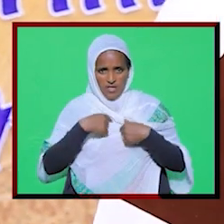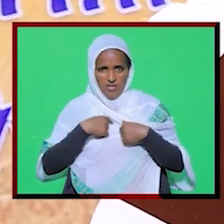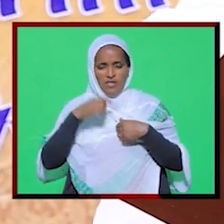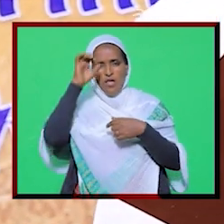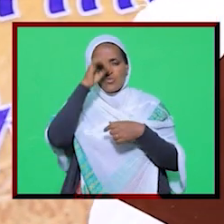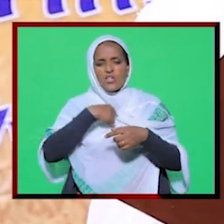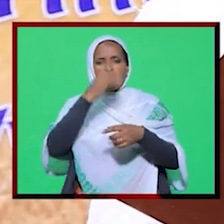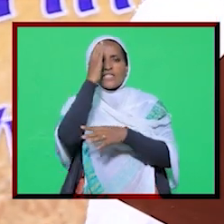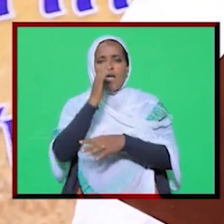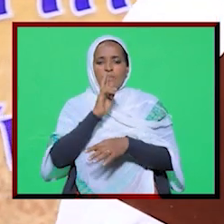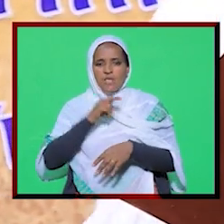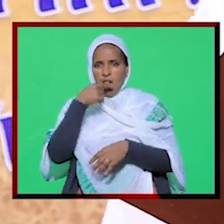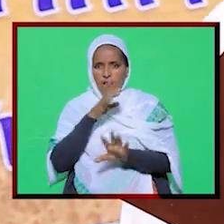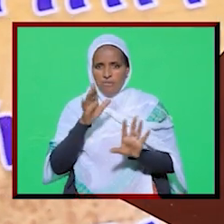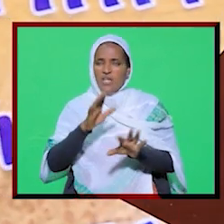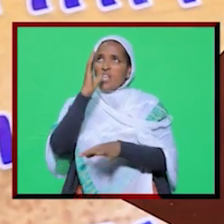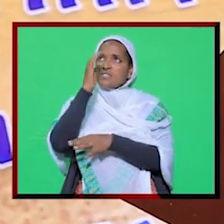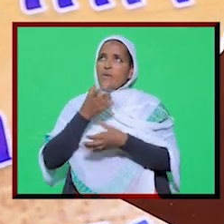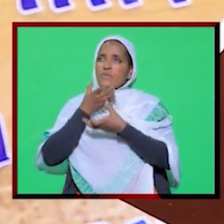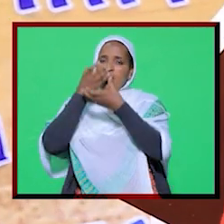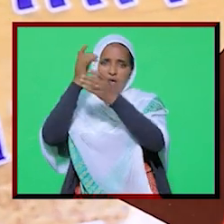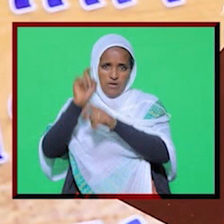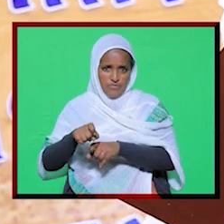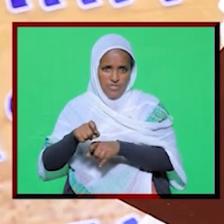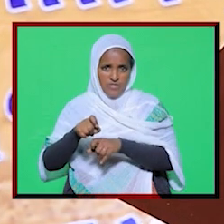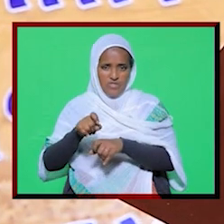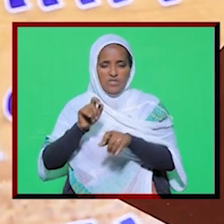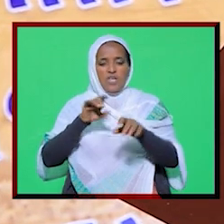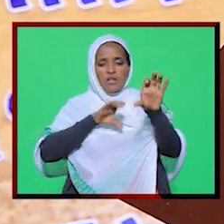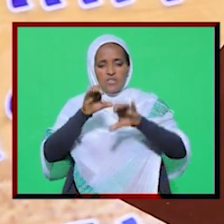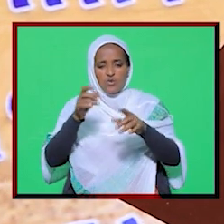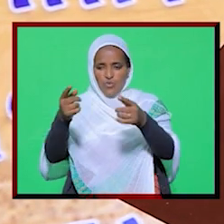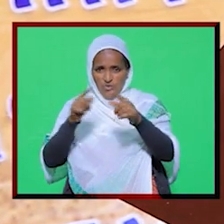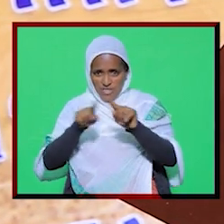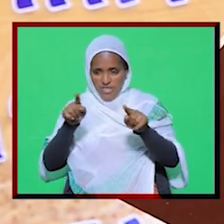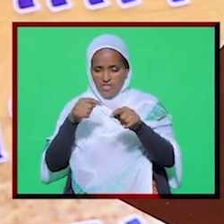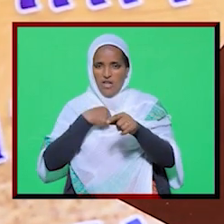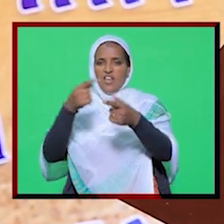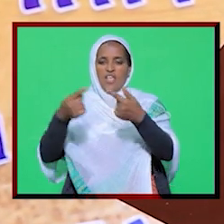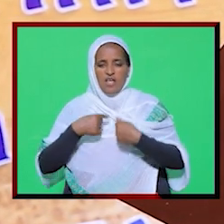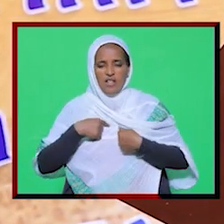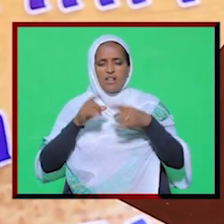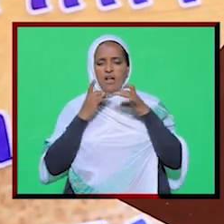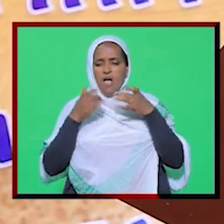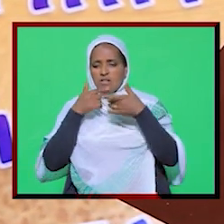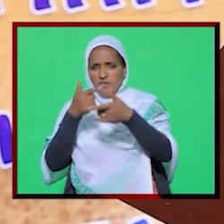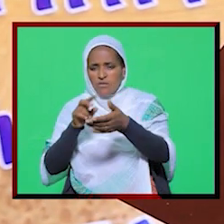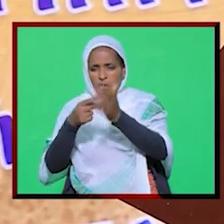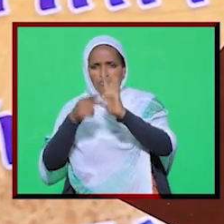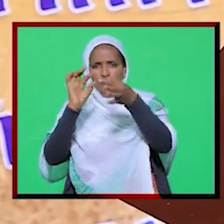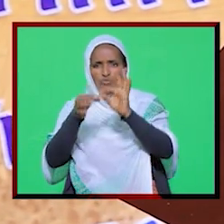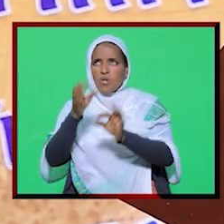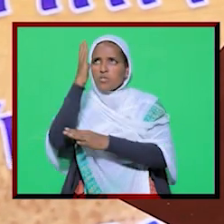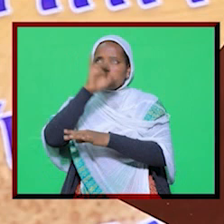ኢያሱን የእግዚአብሔር ነኝ እያለ አይደለም። ለእግዚአብሔር ተናዘዝ፣ ያደረግከውን ንገረኝ አለ። ለካህናት መናዘዝ ለማን መናዘዝ